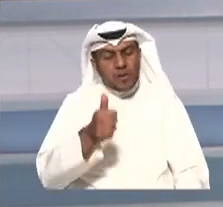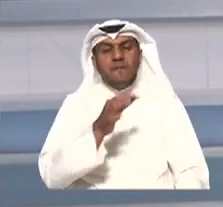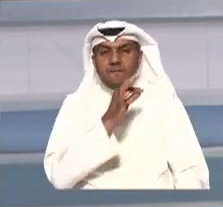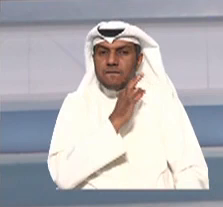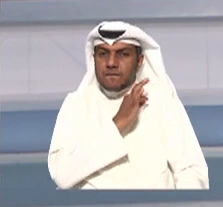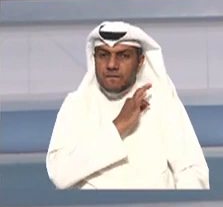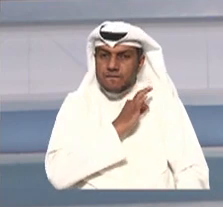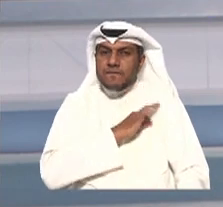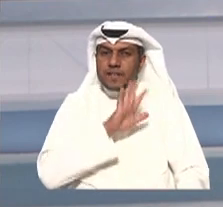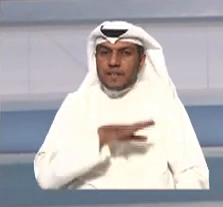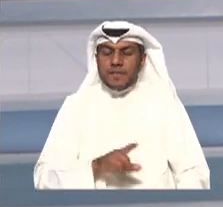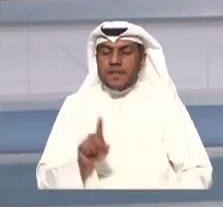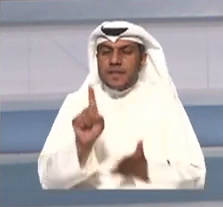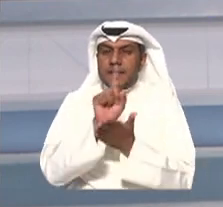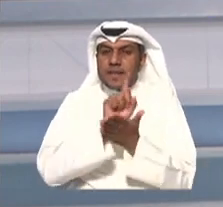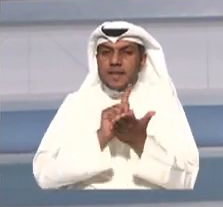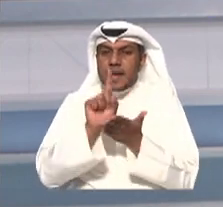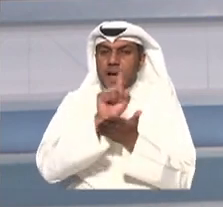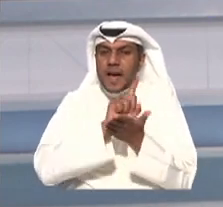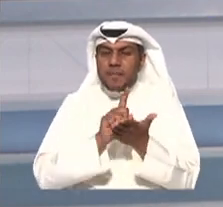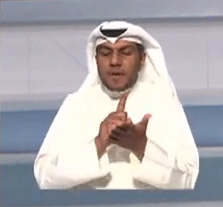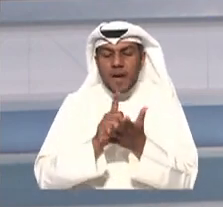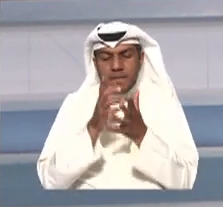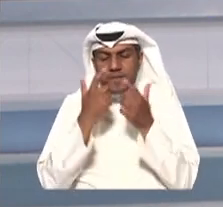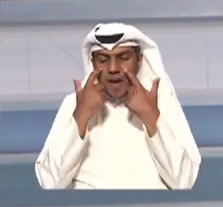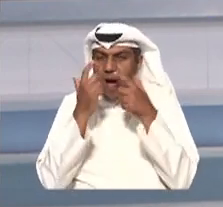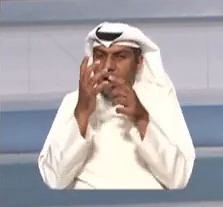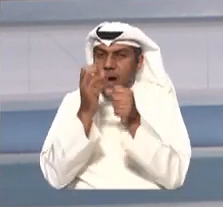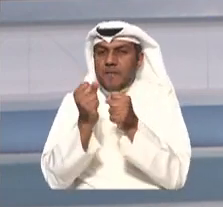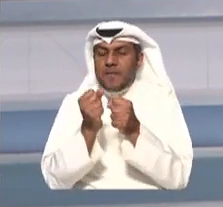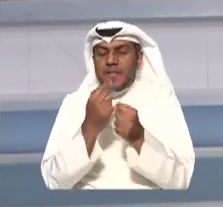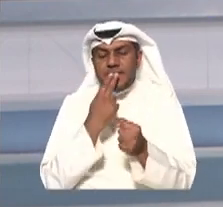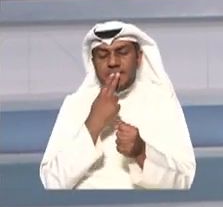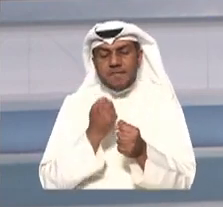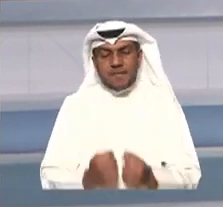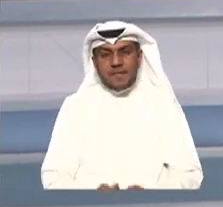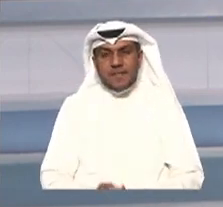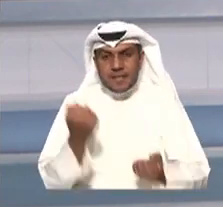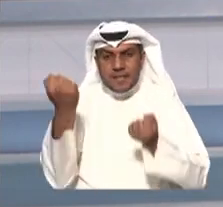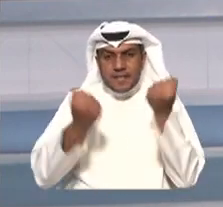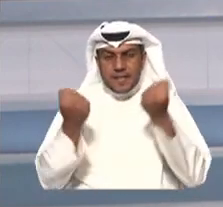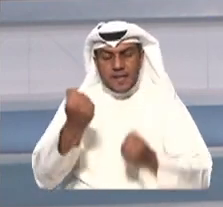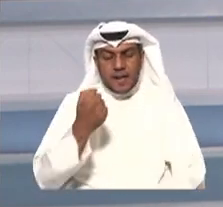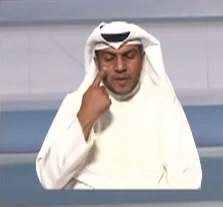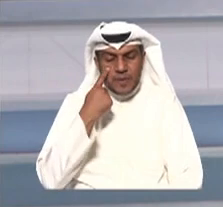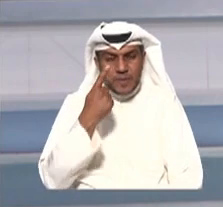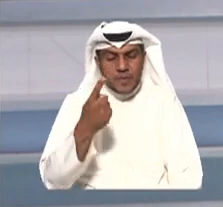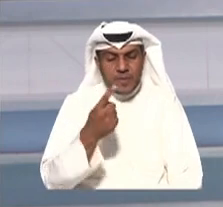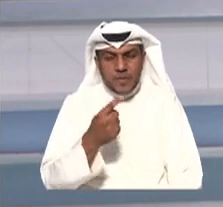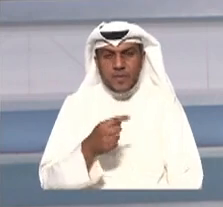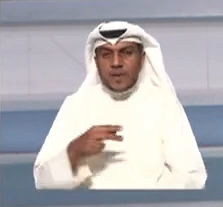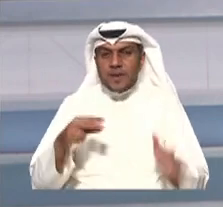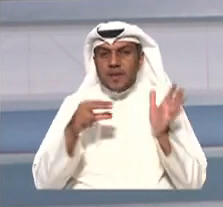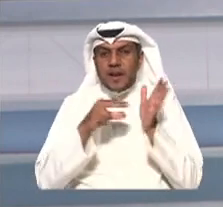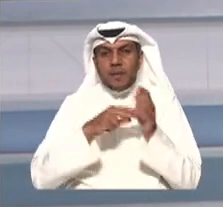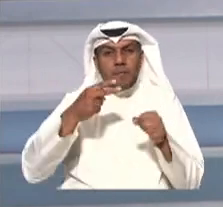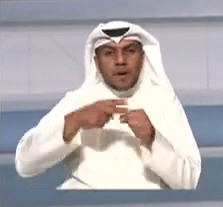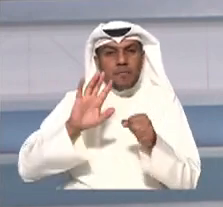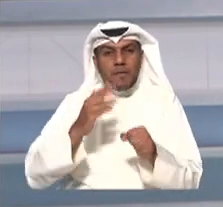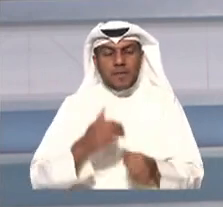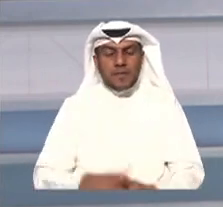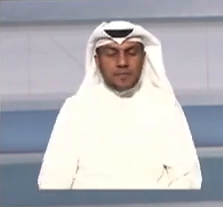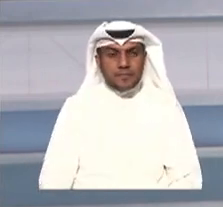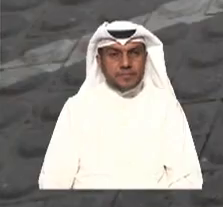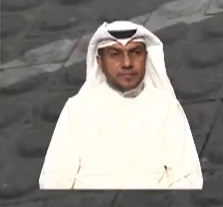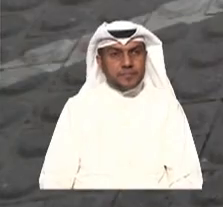لاستدامة مصادر الطاقة وتحقيق بيئة نظيفة وآمنة. المزيد من التفاصيل في سياق التغيير التالي.